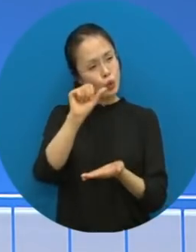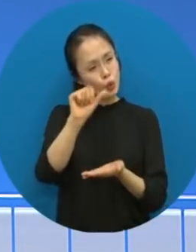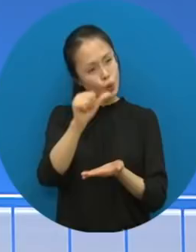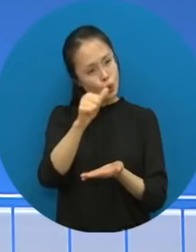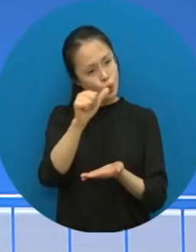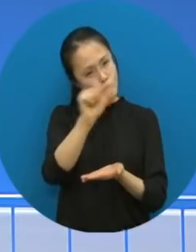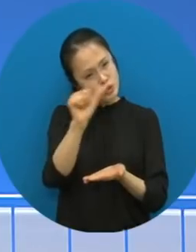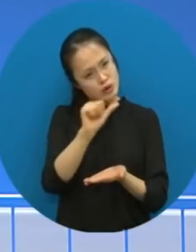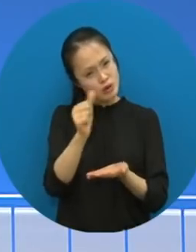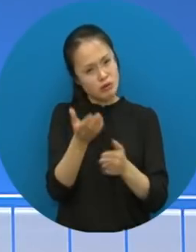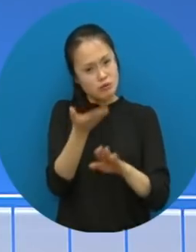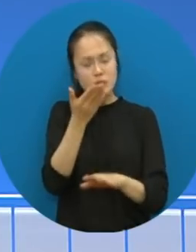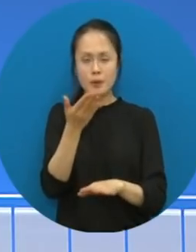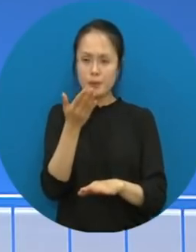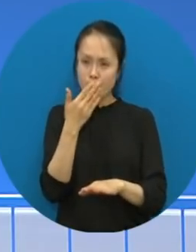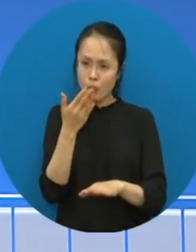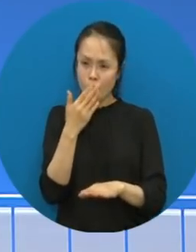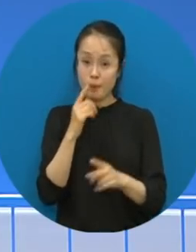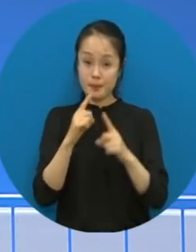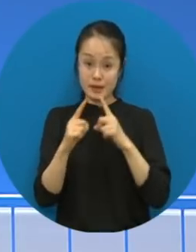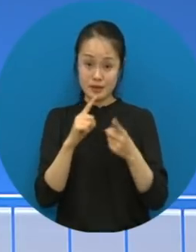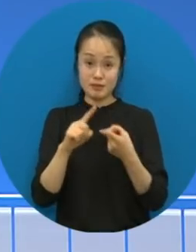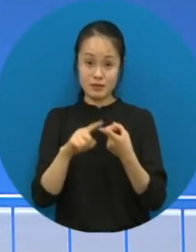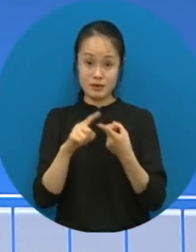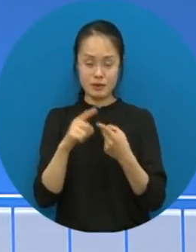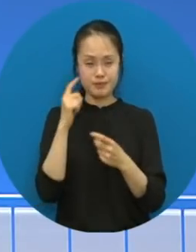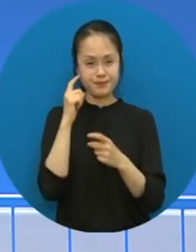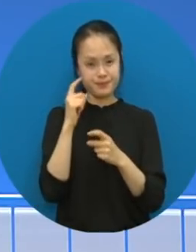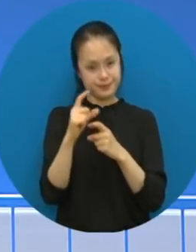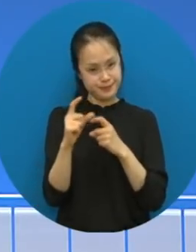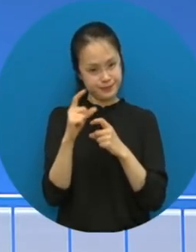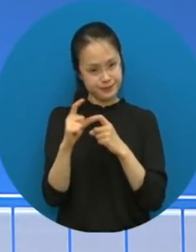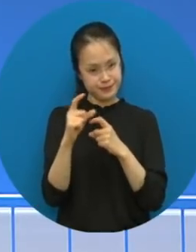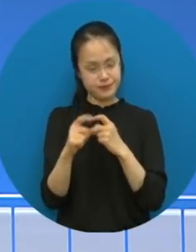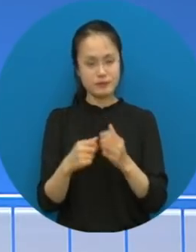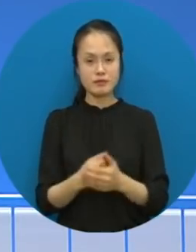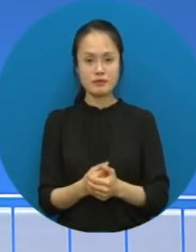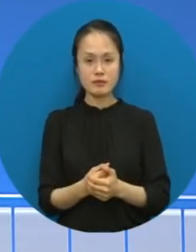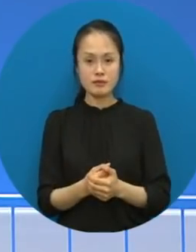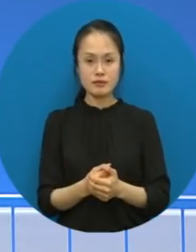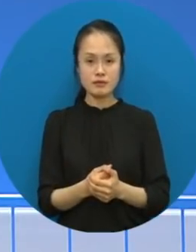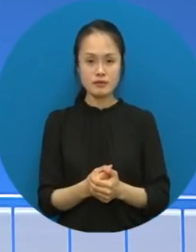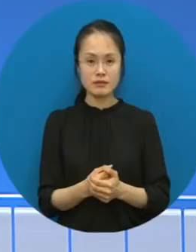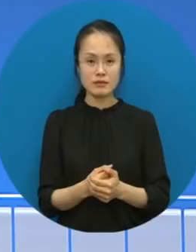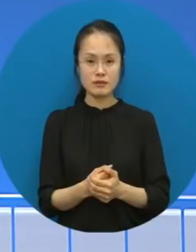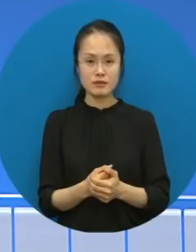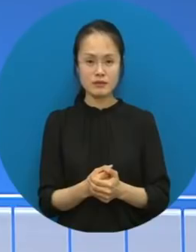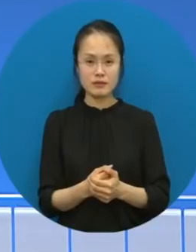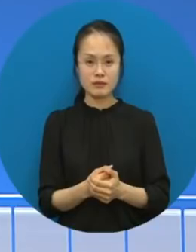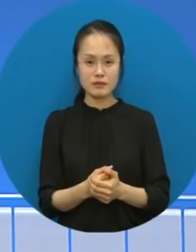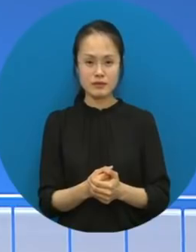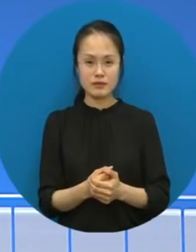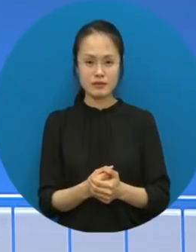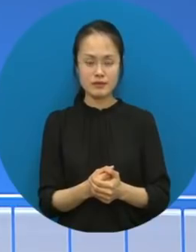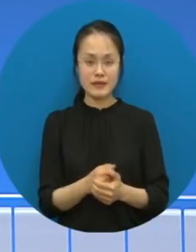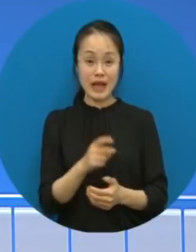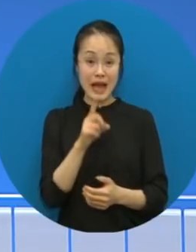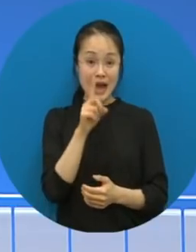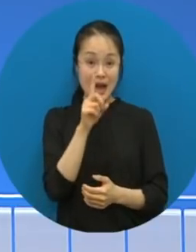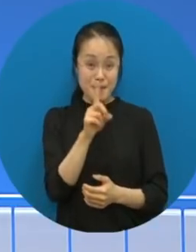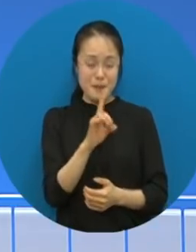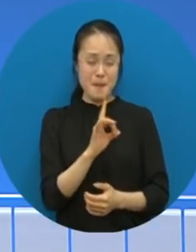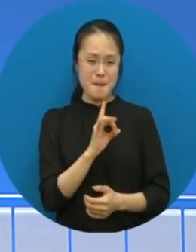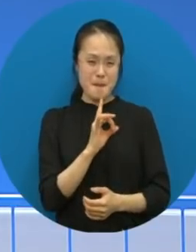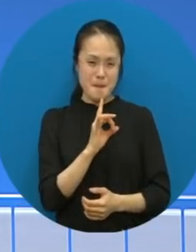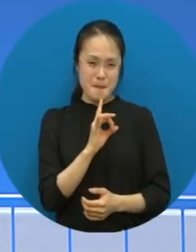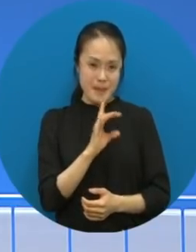5천을 먹였더라. 그 일 때문에 한 번만이라도 해보지